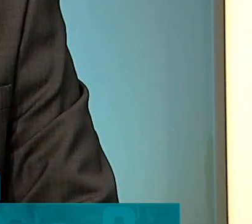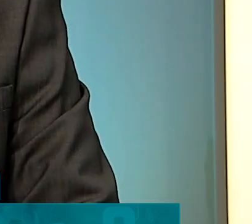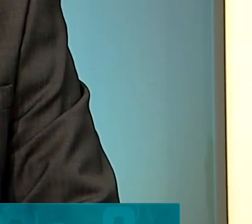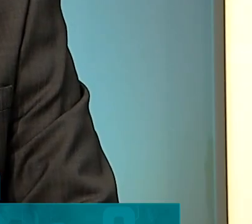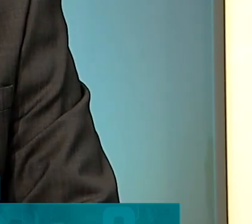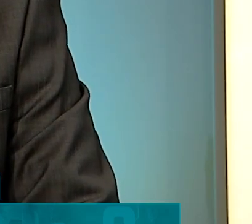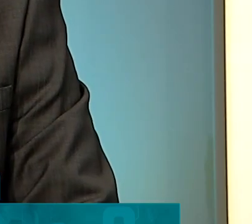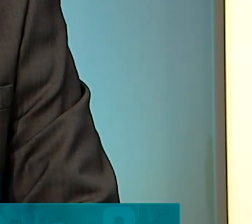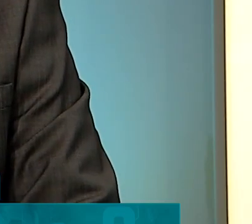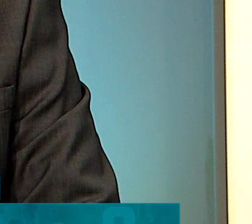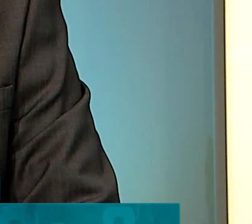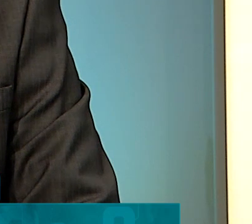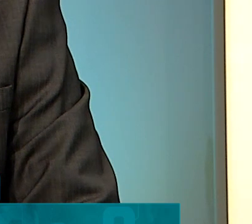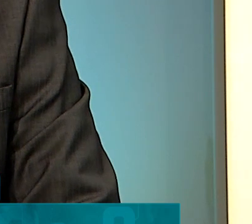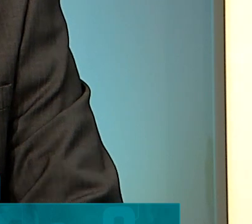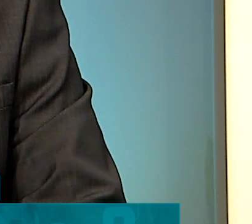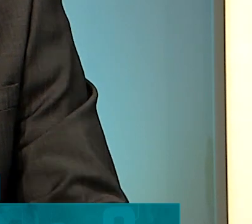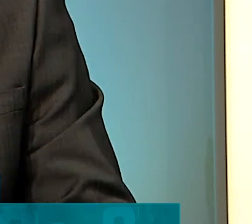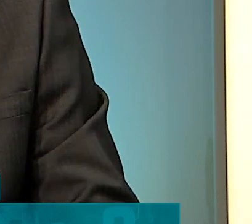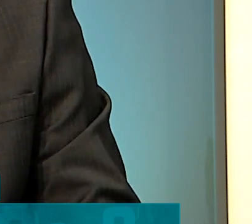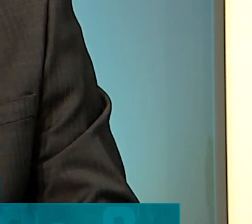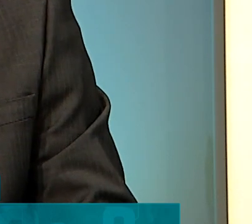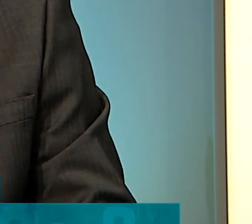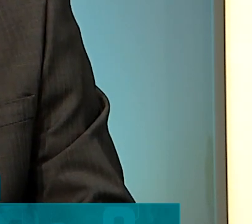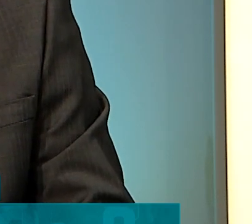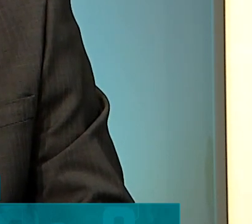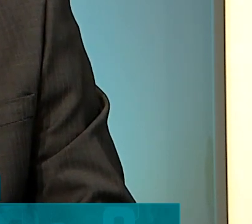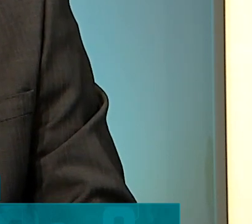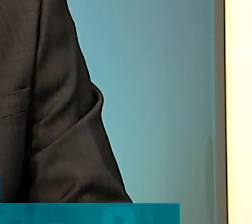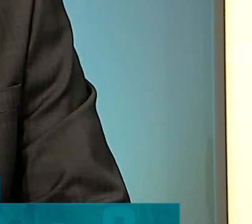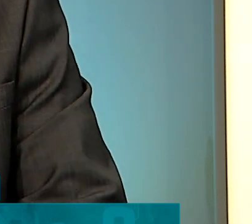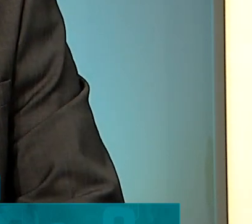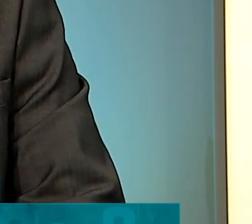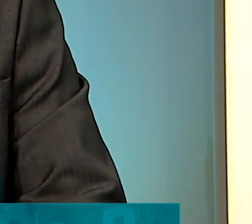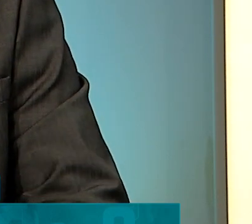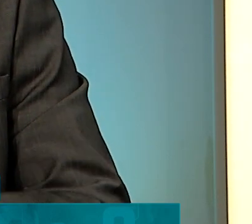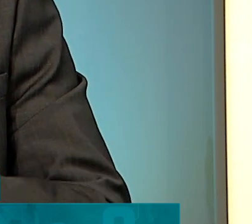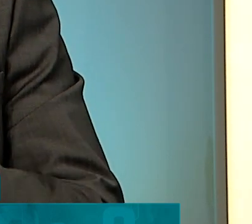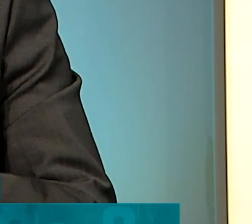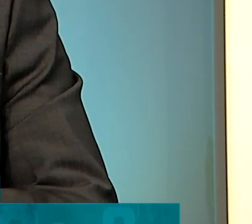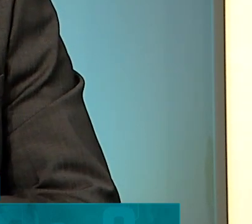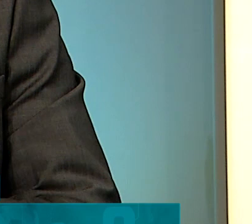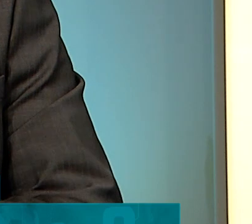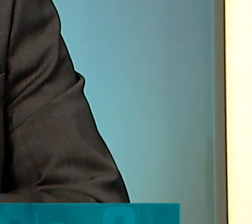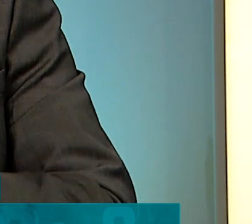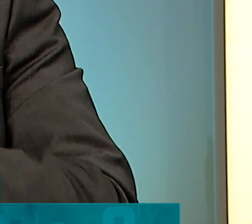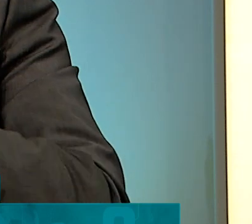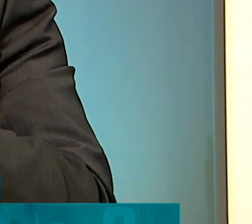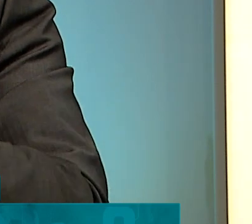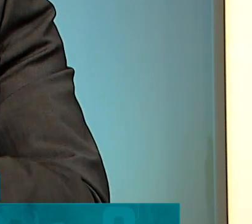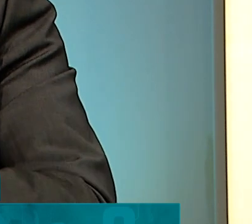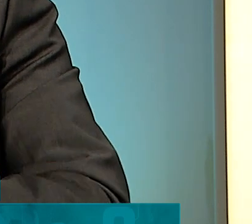sayılabilecek davranışlarda bulunmaz Demek ki İsyan bu davranışlar veya kötü su